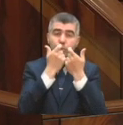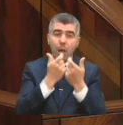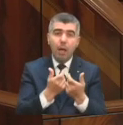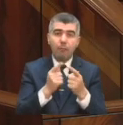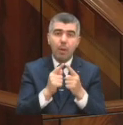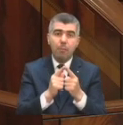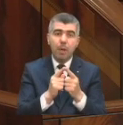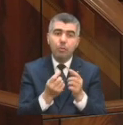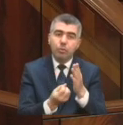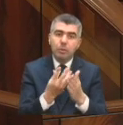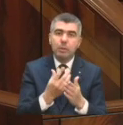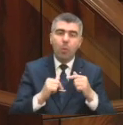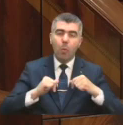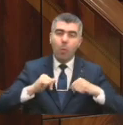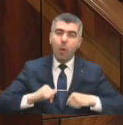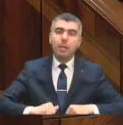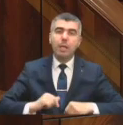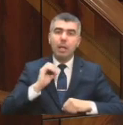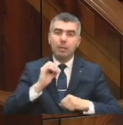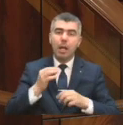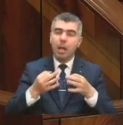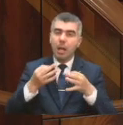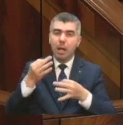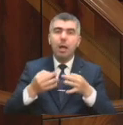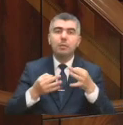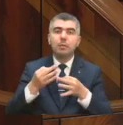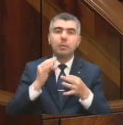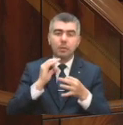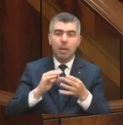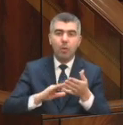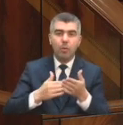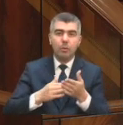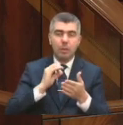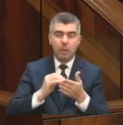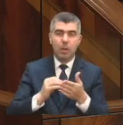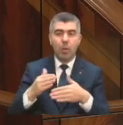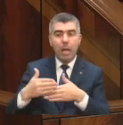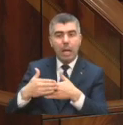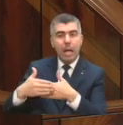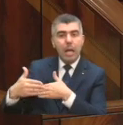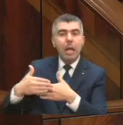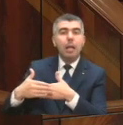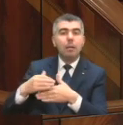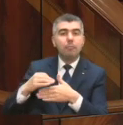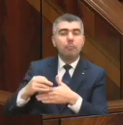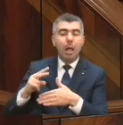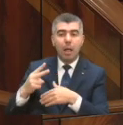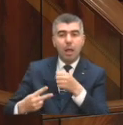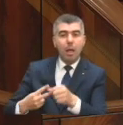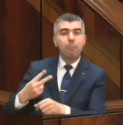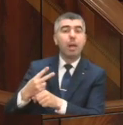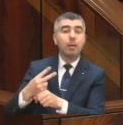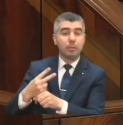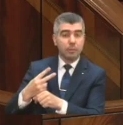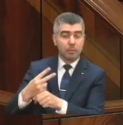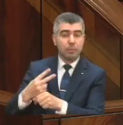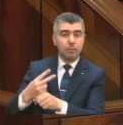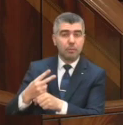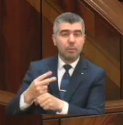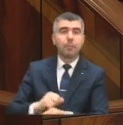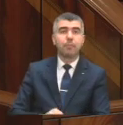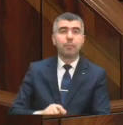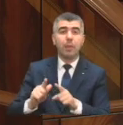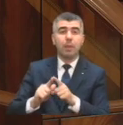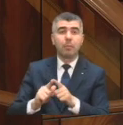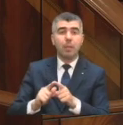التبلور في عهد وزارة ربما اليوم كما قلت ثلث ولايتها قد تم. إذا توفير هذا القضاء